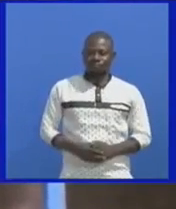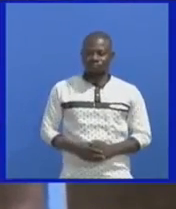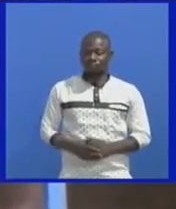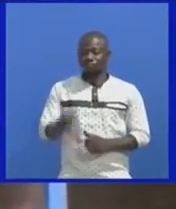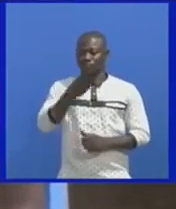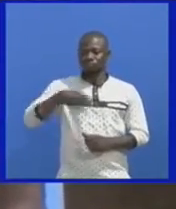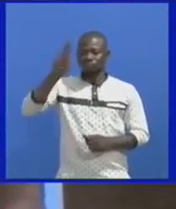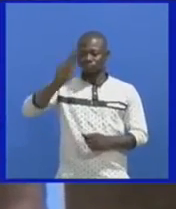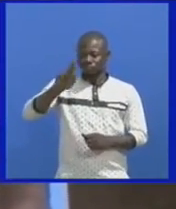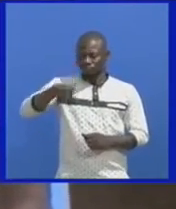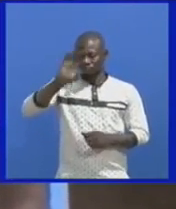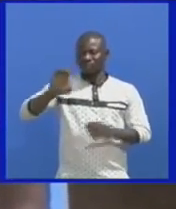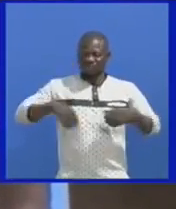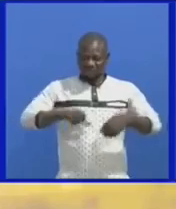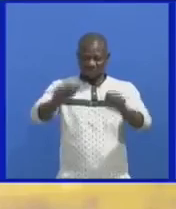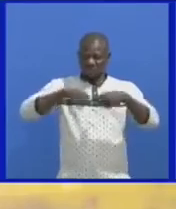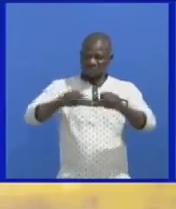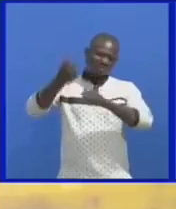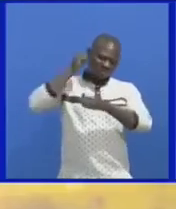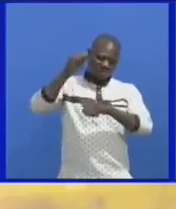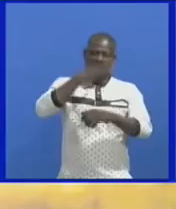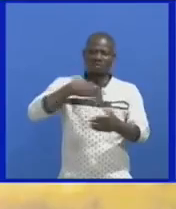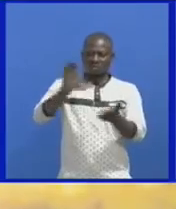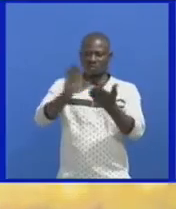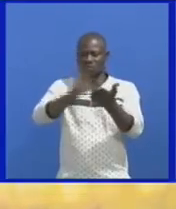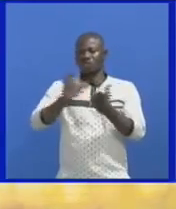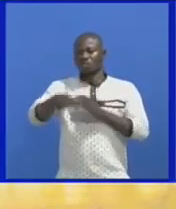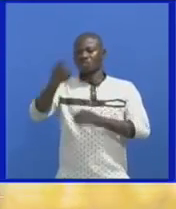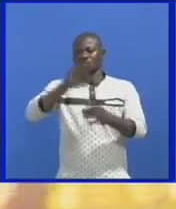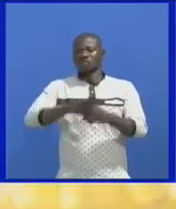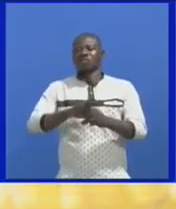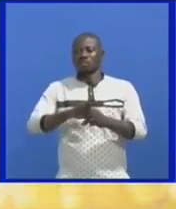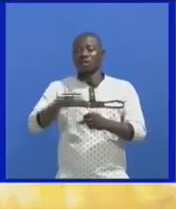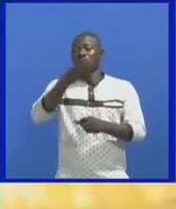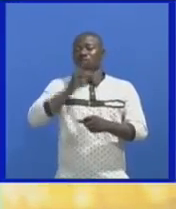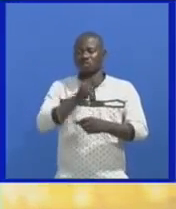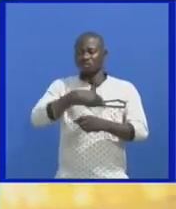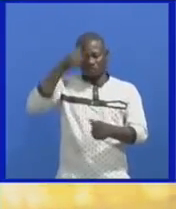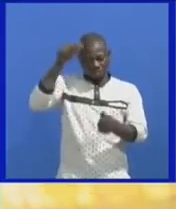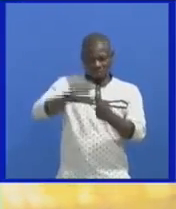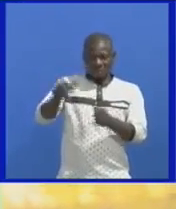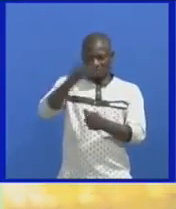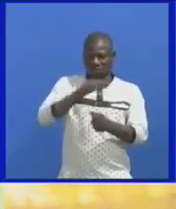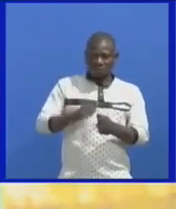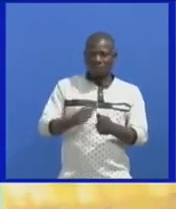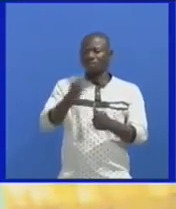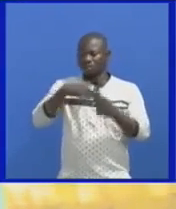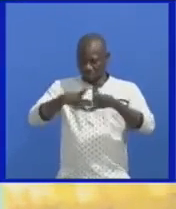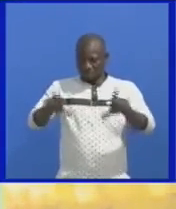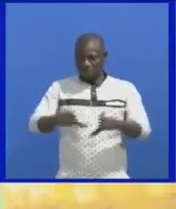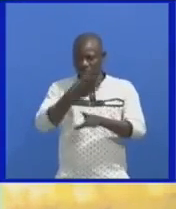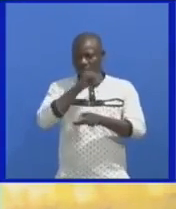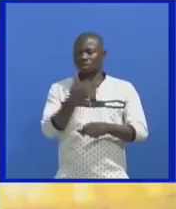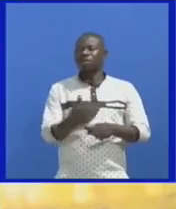continue de rejeter le code électoral. Et nous rappelons que la plateforme est un élément, et notamment en ses